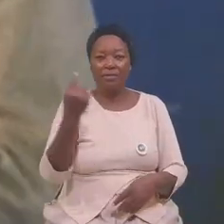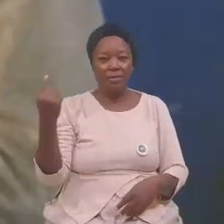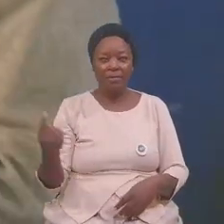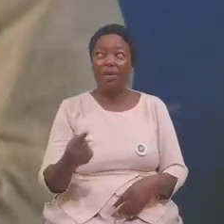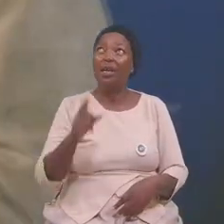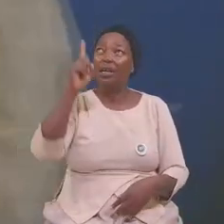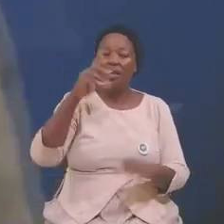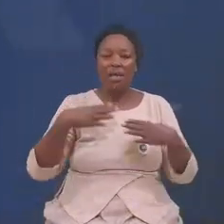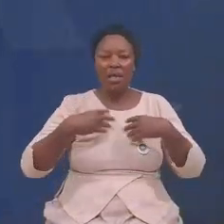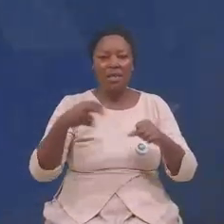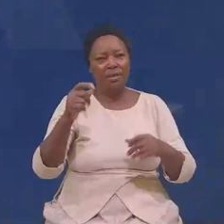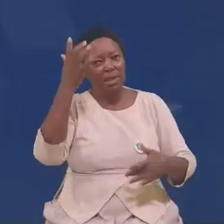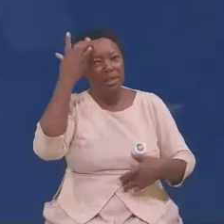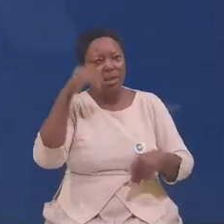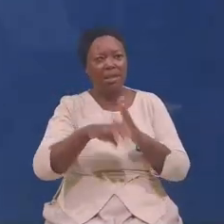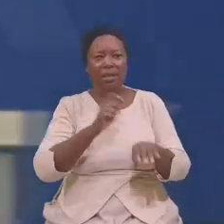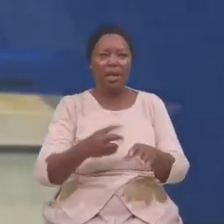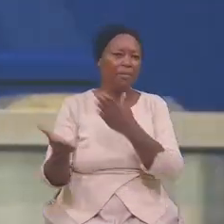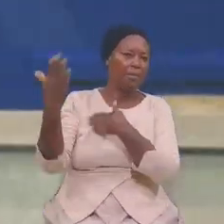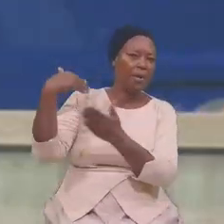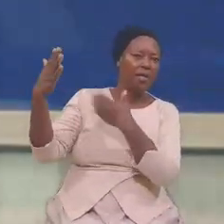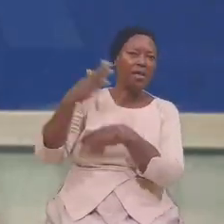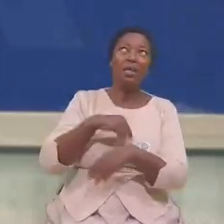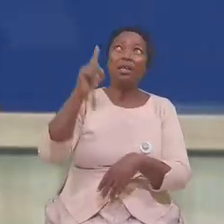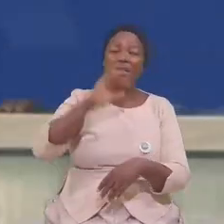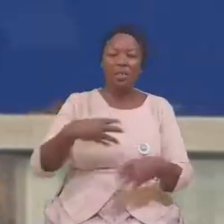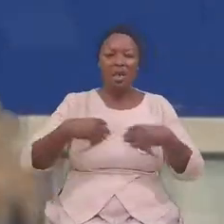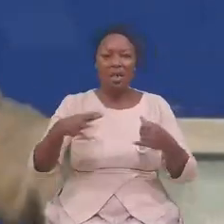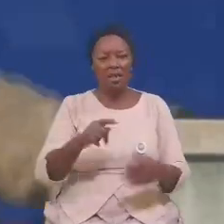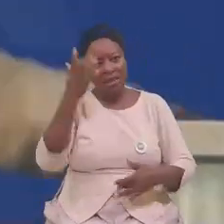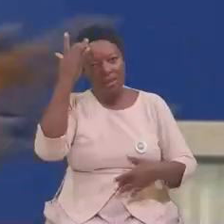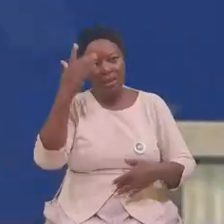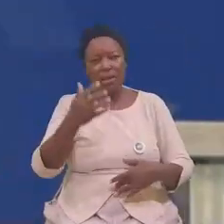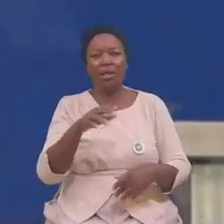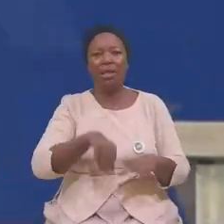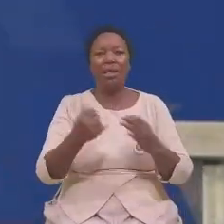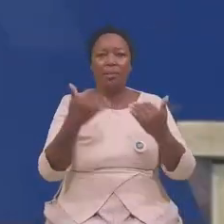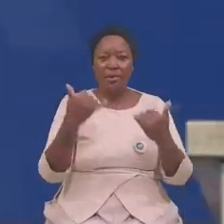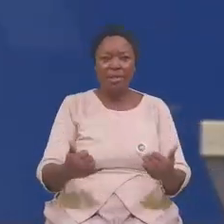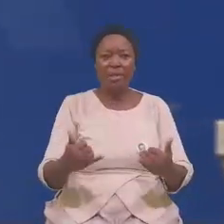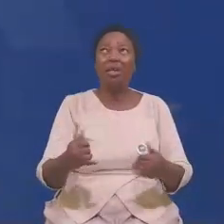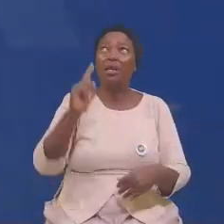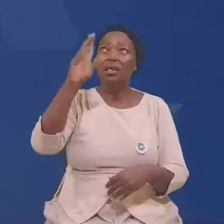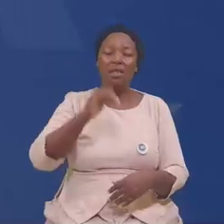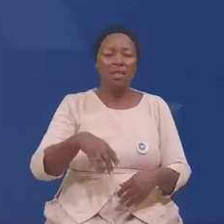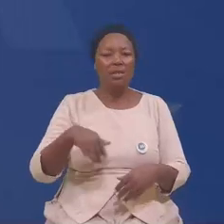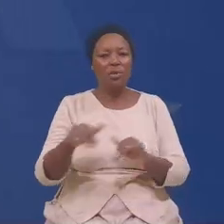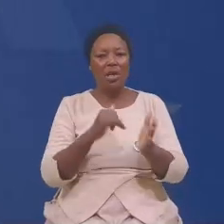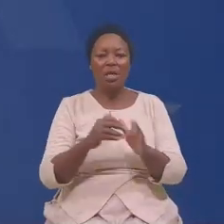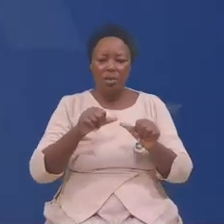guéri les malades par le passé. Et il guérit les malades au présent. Et il le fait